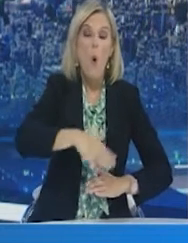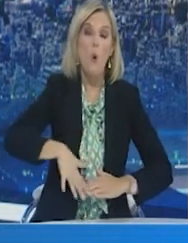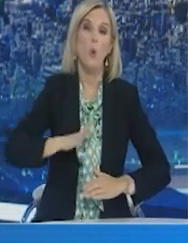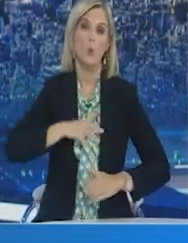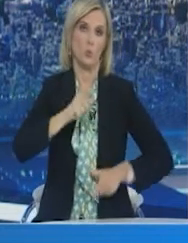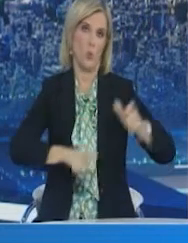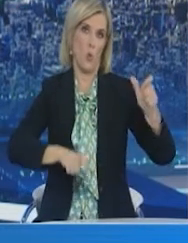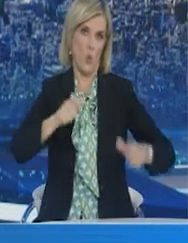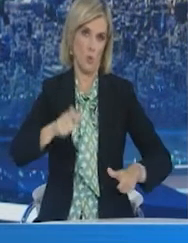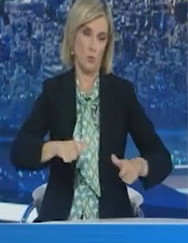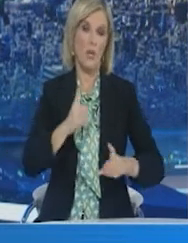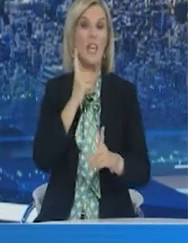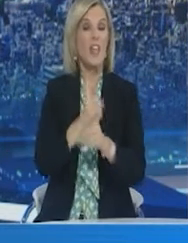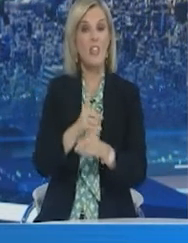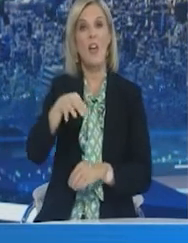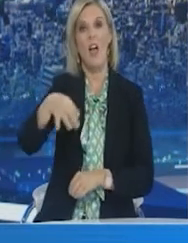κυρίως τα πιο αδύναμα.